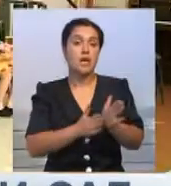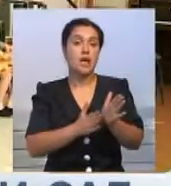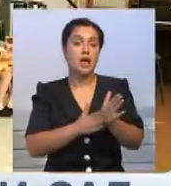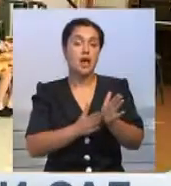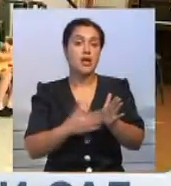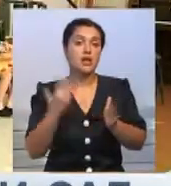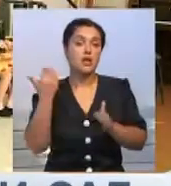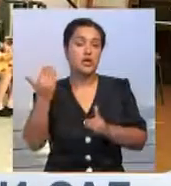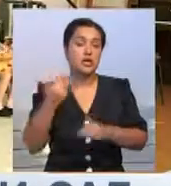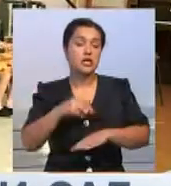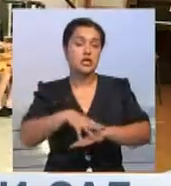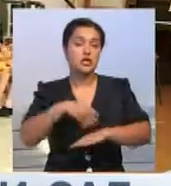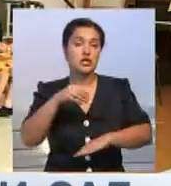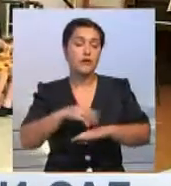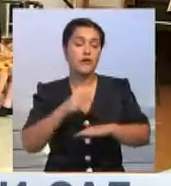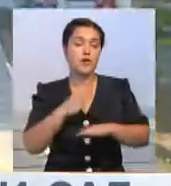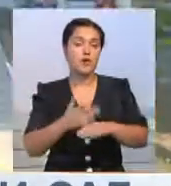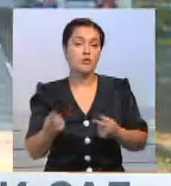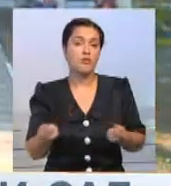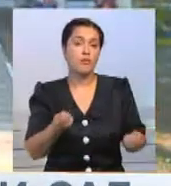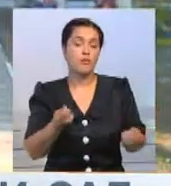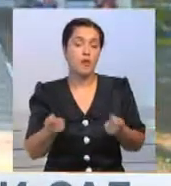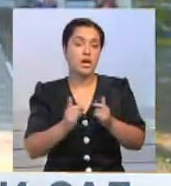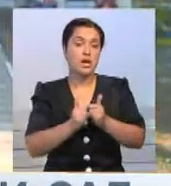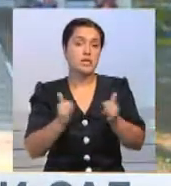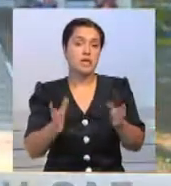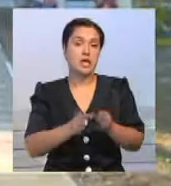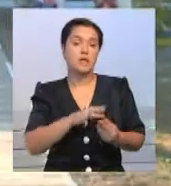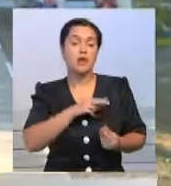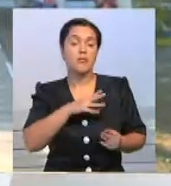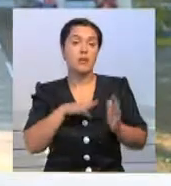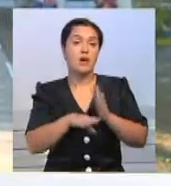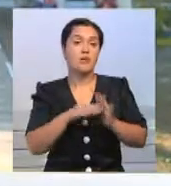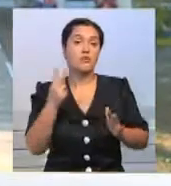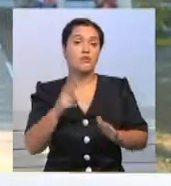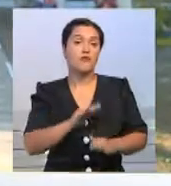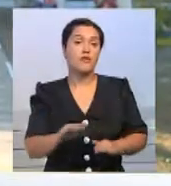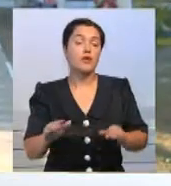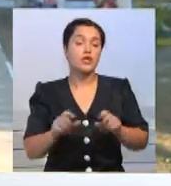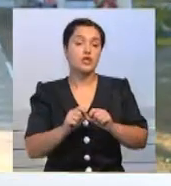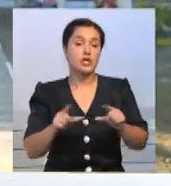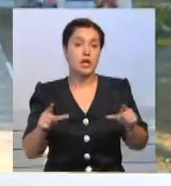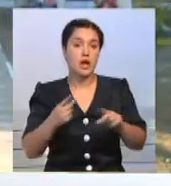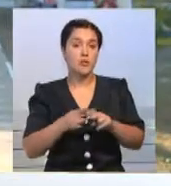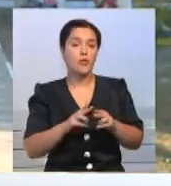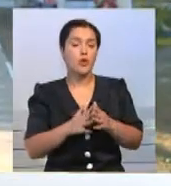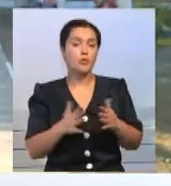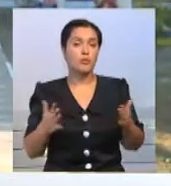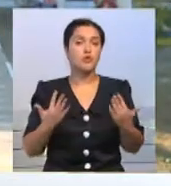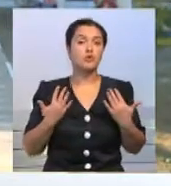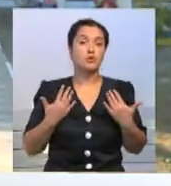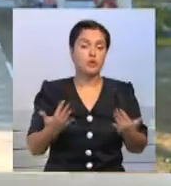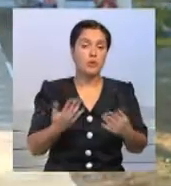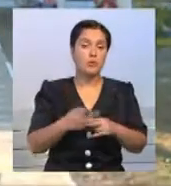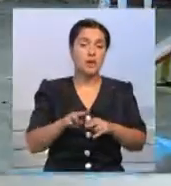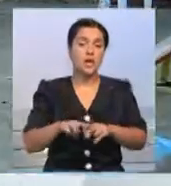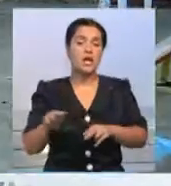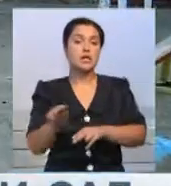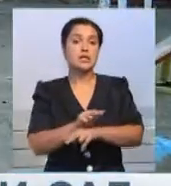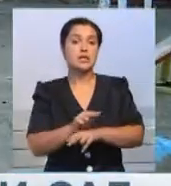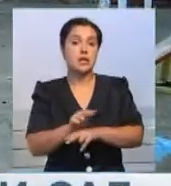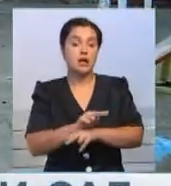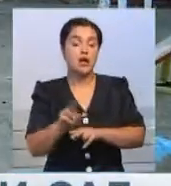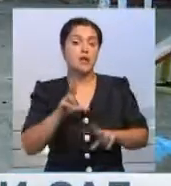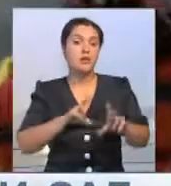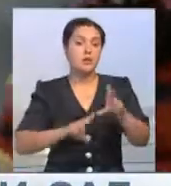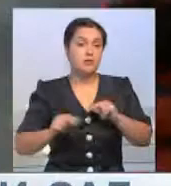Швейцарского управления по развитию и сотрудничеству. Были отобраны два дошкольных учреждения, которые наибольше нуждаются именно в реконструкции.